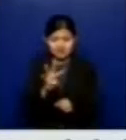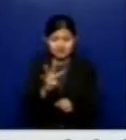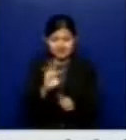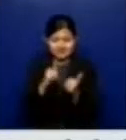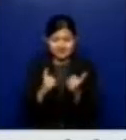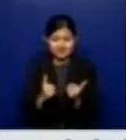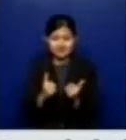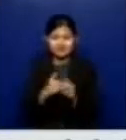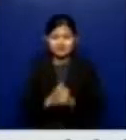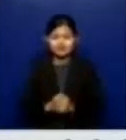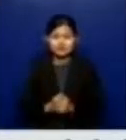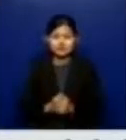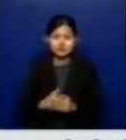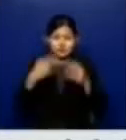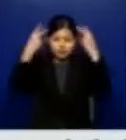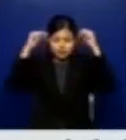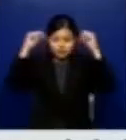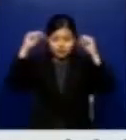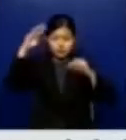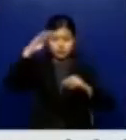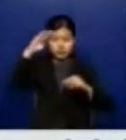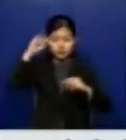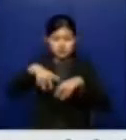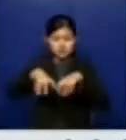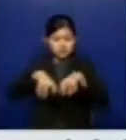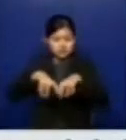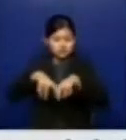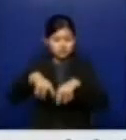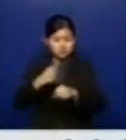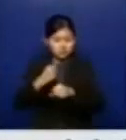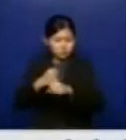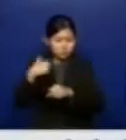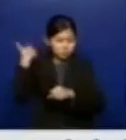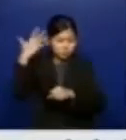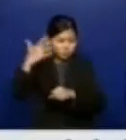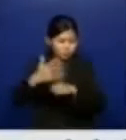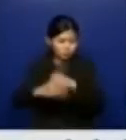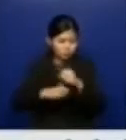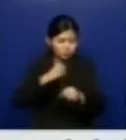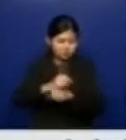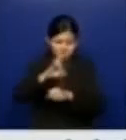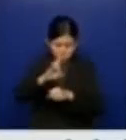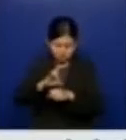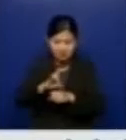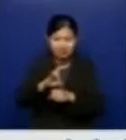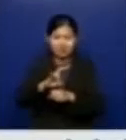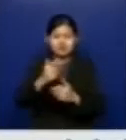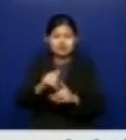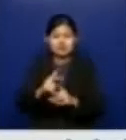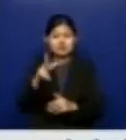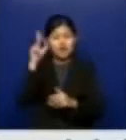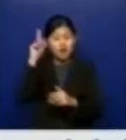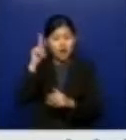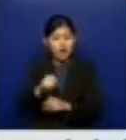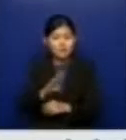2564นั้นพลเอกประยุทธ์ได้จัดทำมาเป็นเวลาร่วม7ปีแล้วท่านประธานครับสำนักข่าว BBC